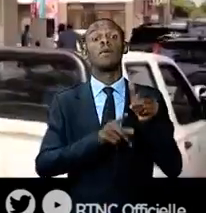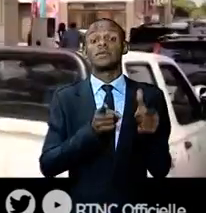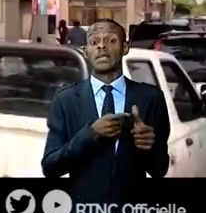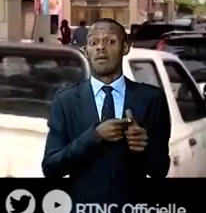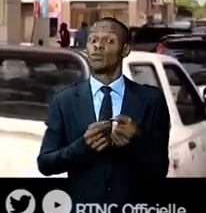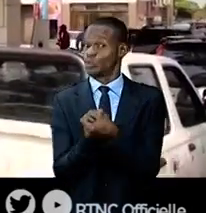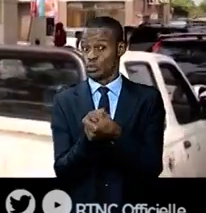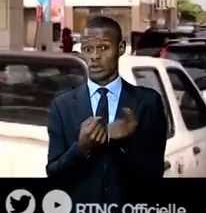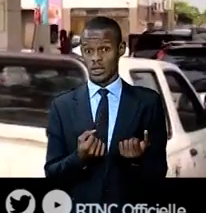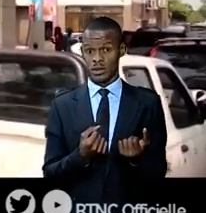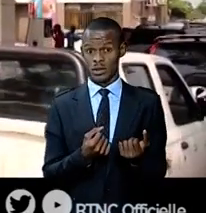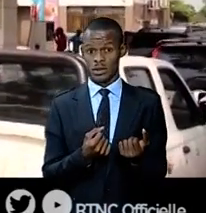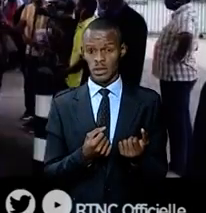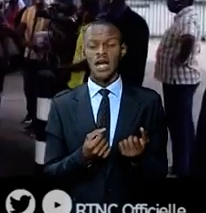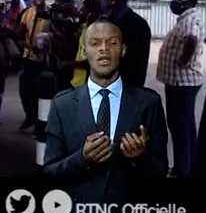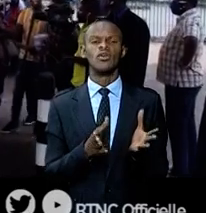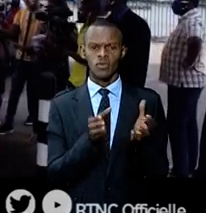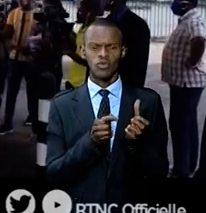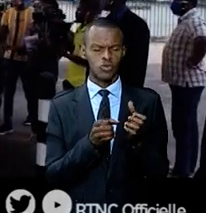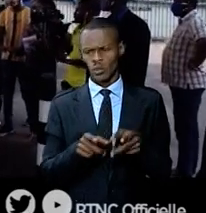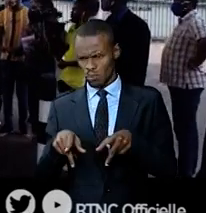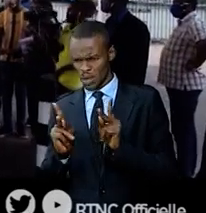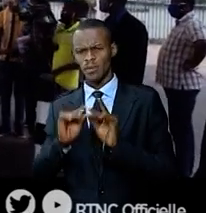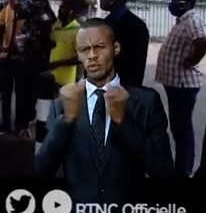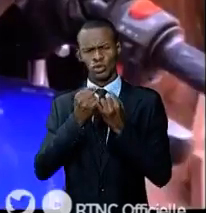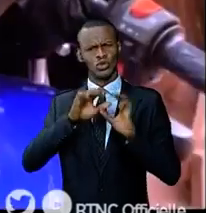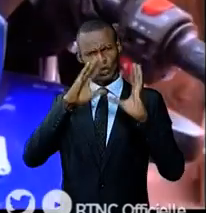chance aux entreprises de prospérer. Nous